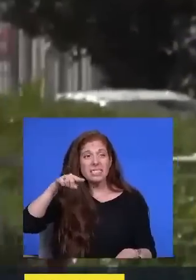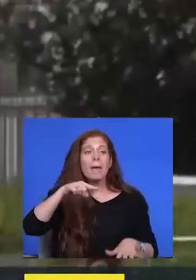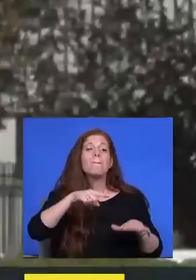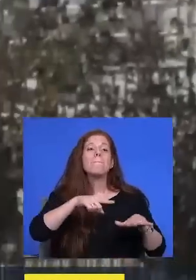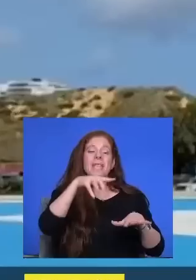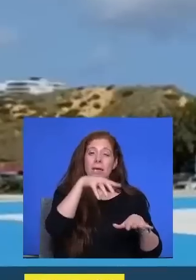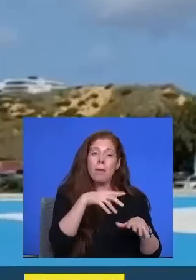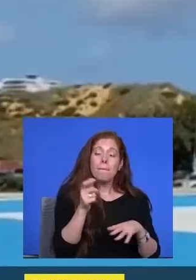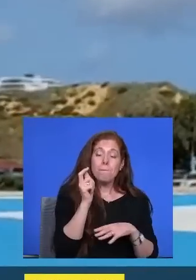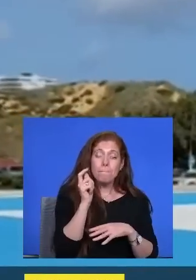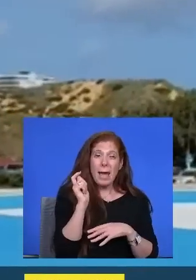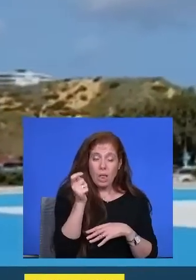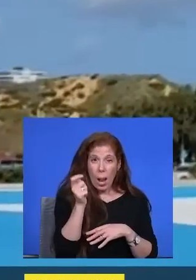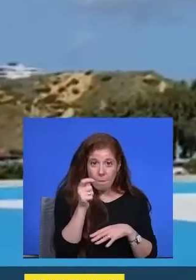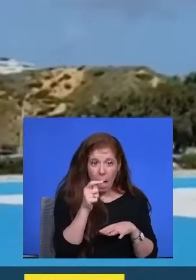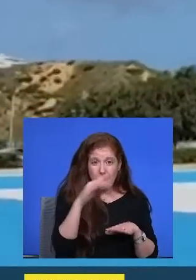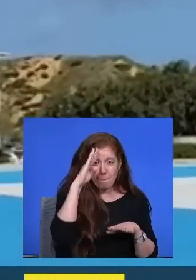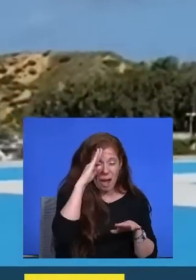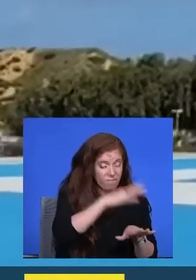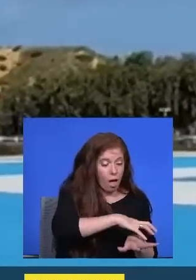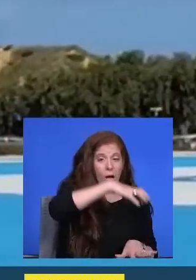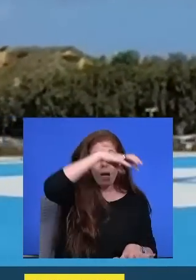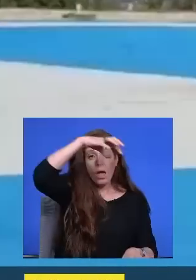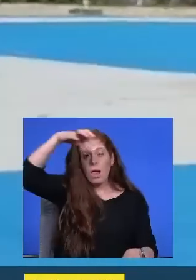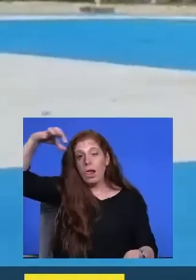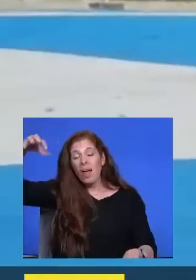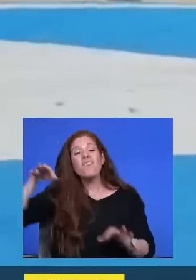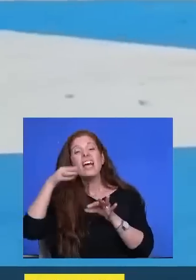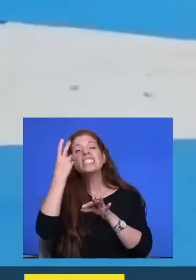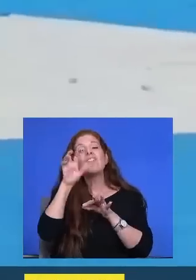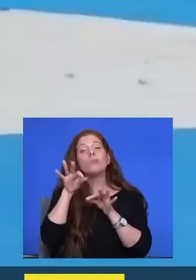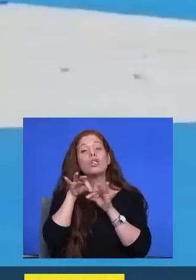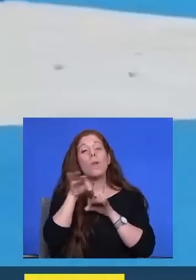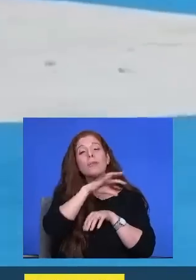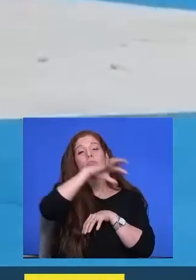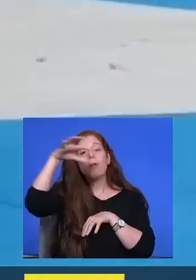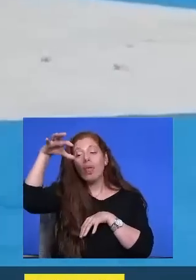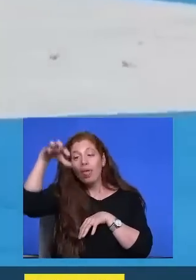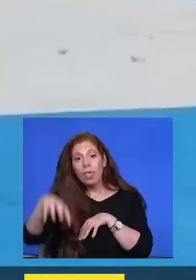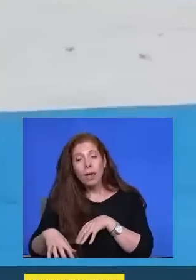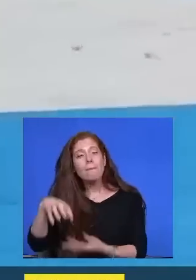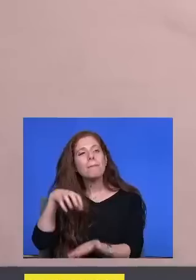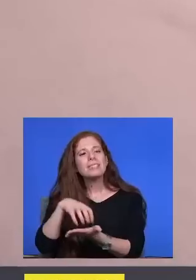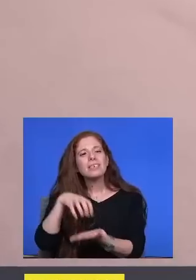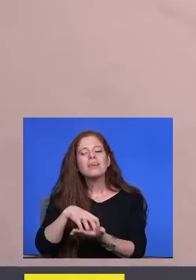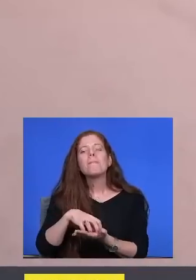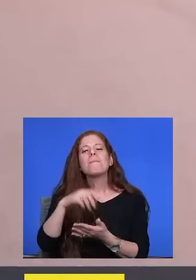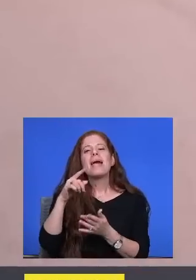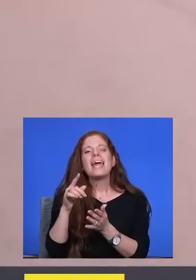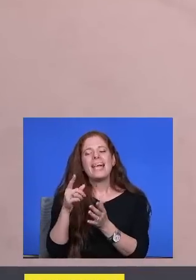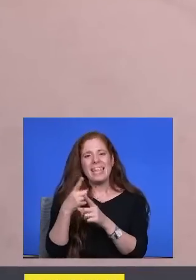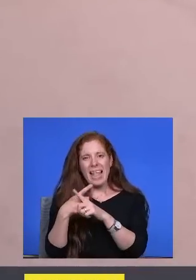בית החולים רמב״ם בחיפה, ונחת יותר מ-25 קילומטרים משם, במרכז הרפואי לגליל בנהריה.